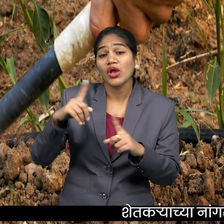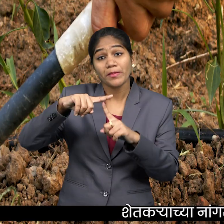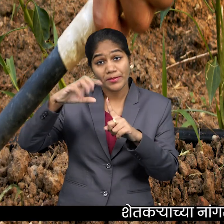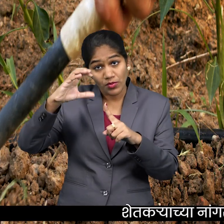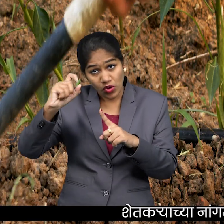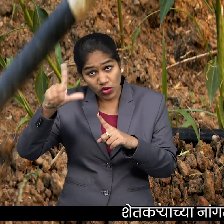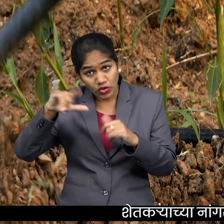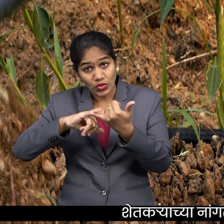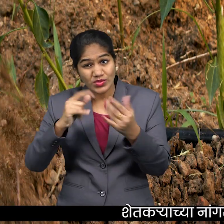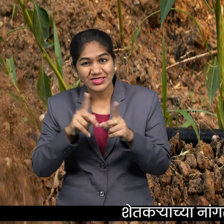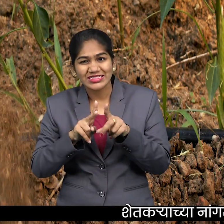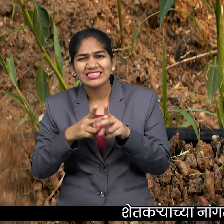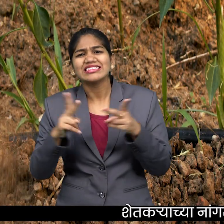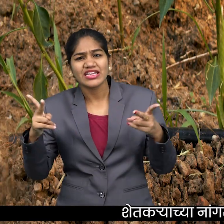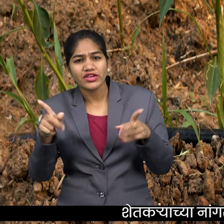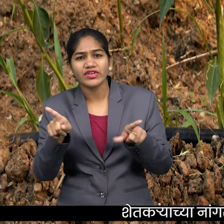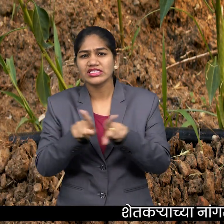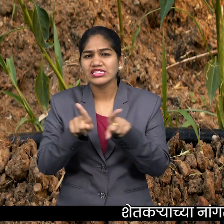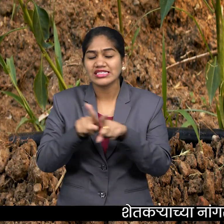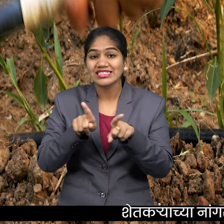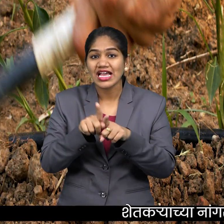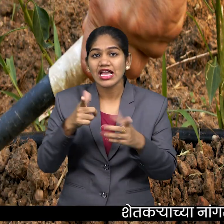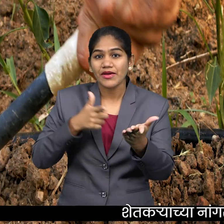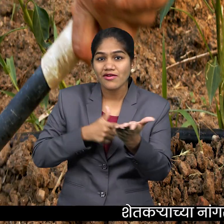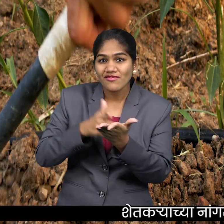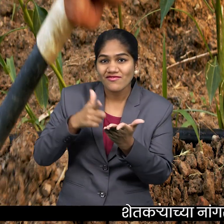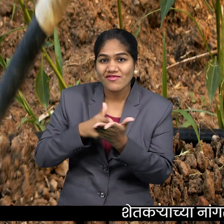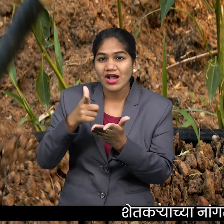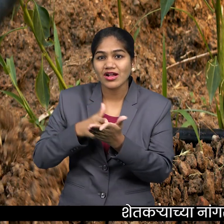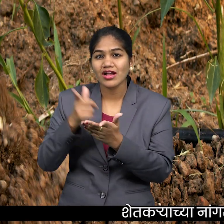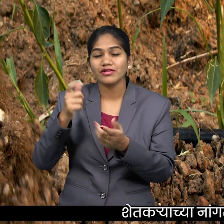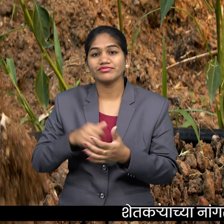शेतकऱ्याच्या नांगरासारख्या साध्या साधनांपासून